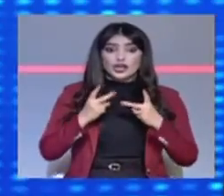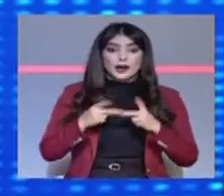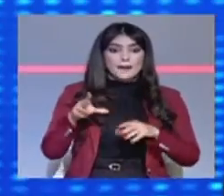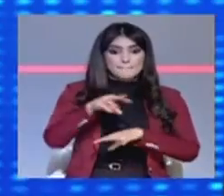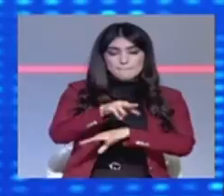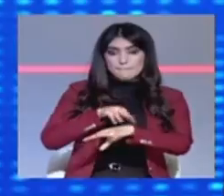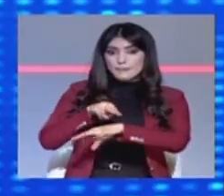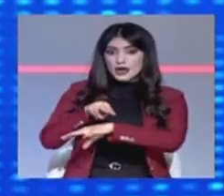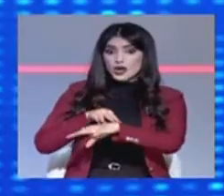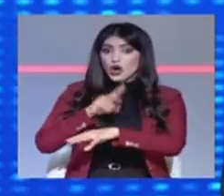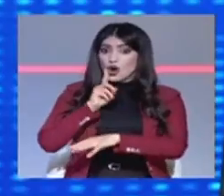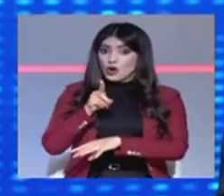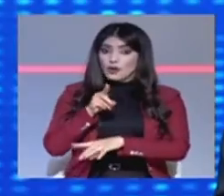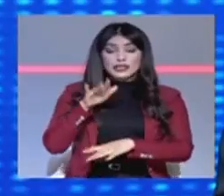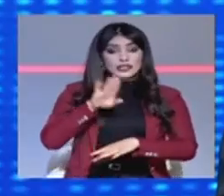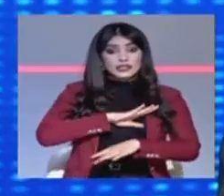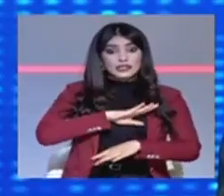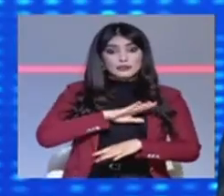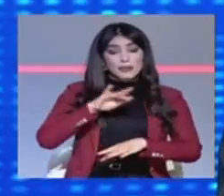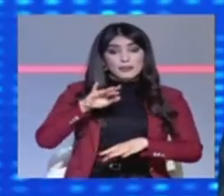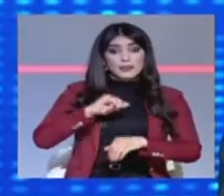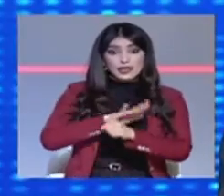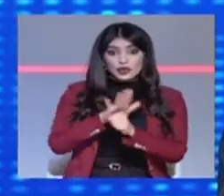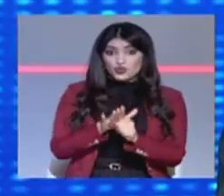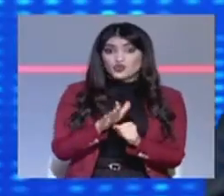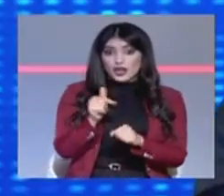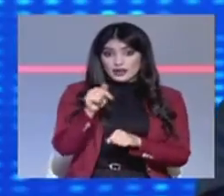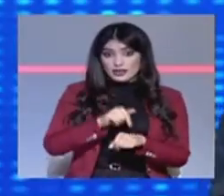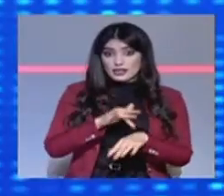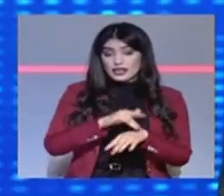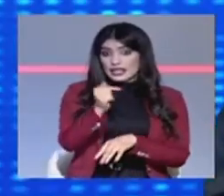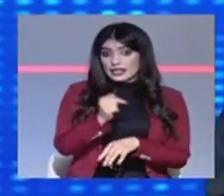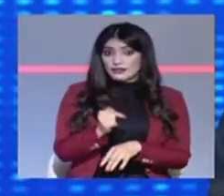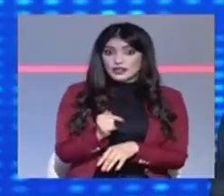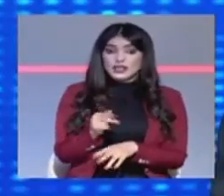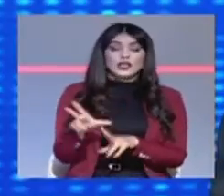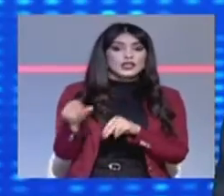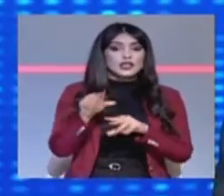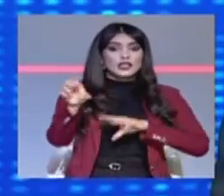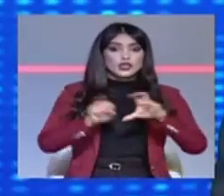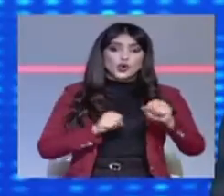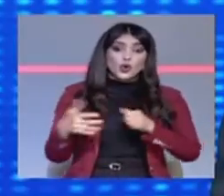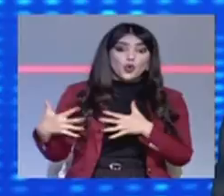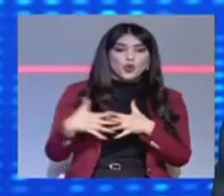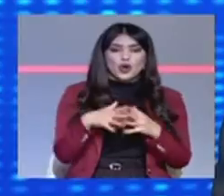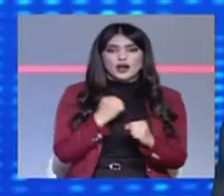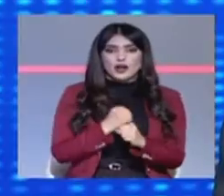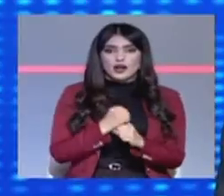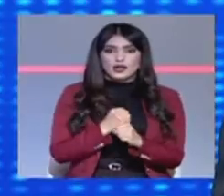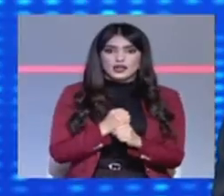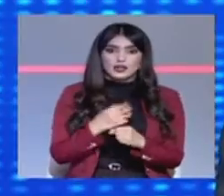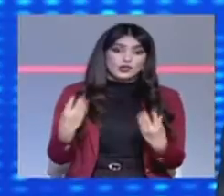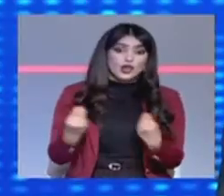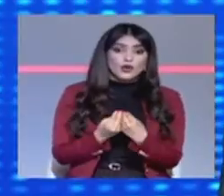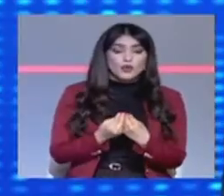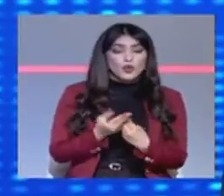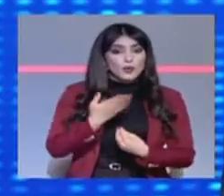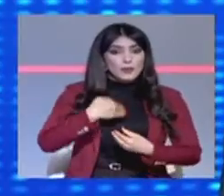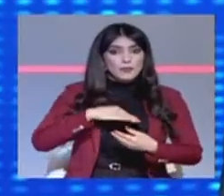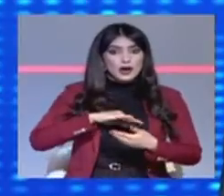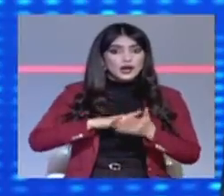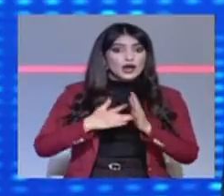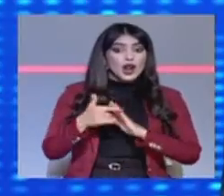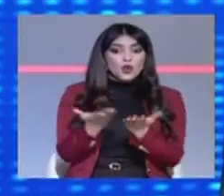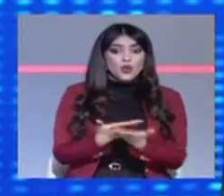نتيجه تداعيات جائحه كورونا داعيا الى ضروره تظافر الجهود وتشبيك المجهودات حول